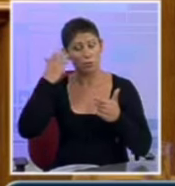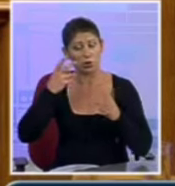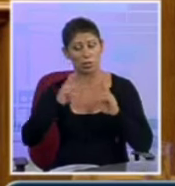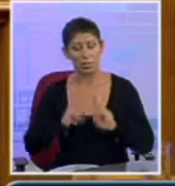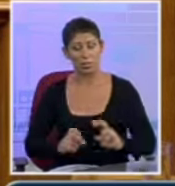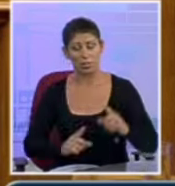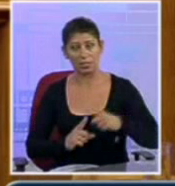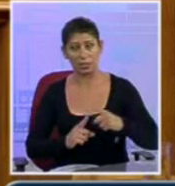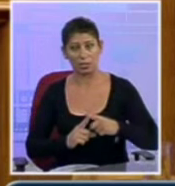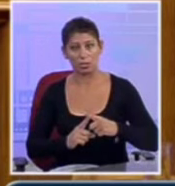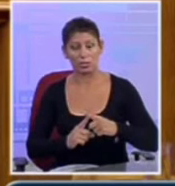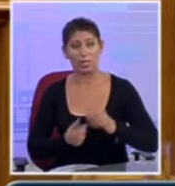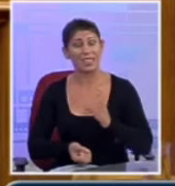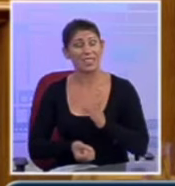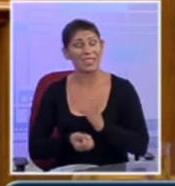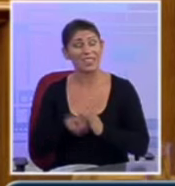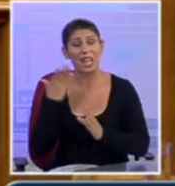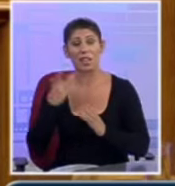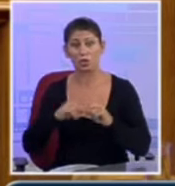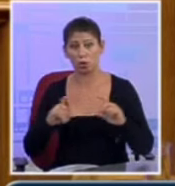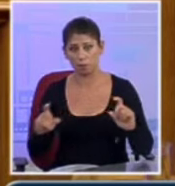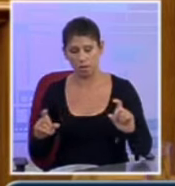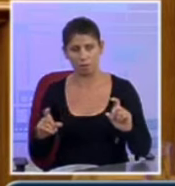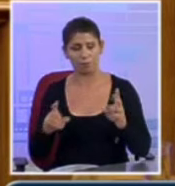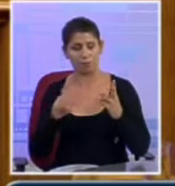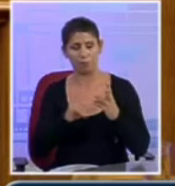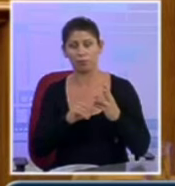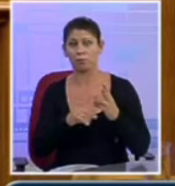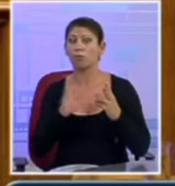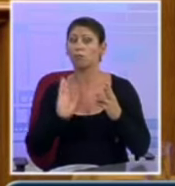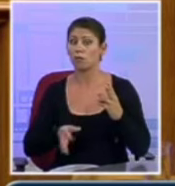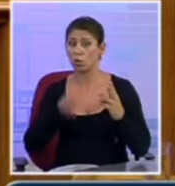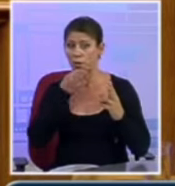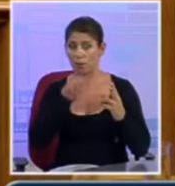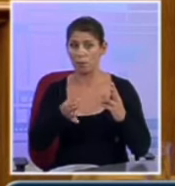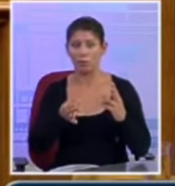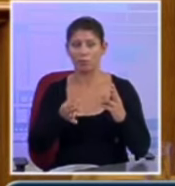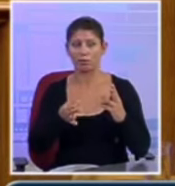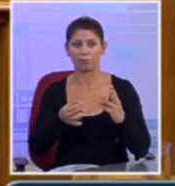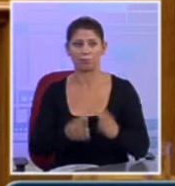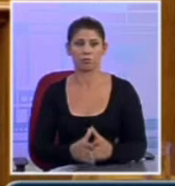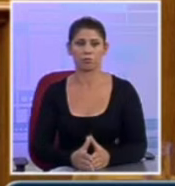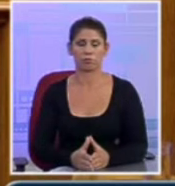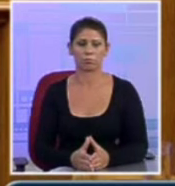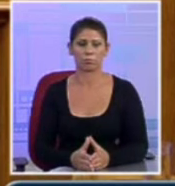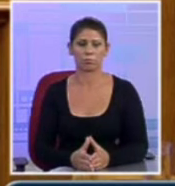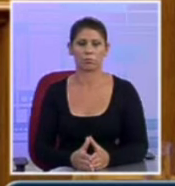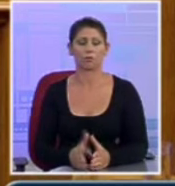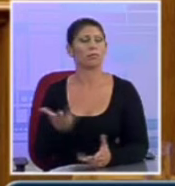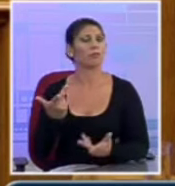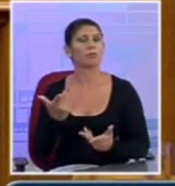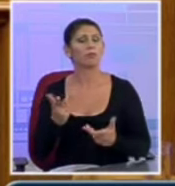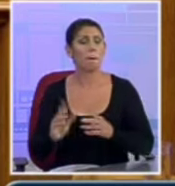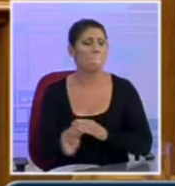η τεχνολογία και η καινοτομία. Και τρίτον, μπορούμε να πούμε ότι θα αξιοποιήσουμε τις